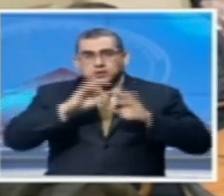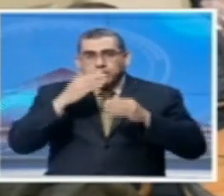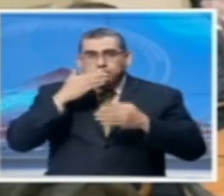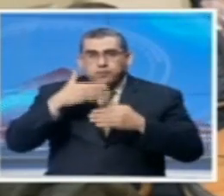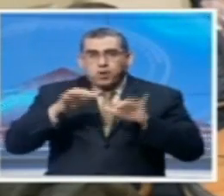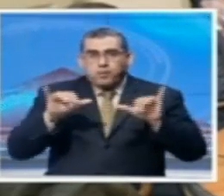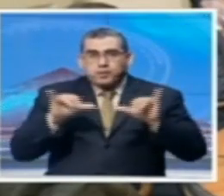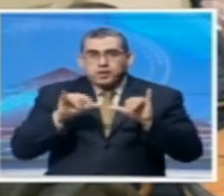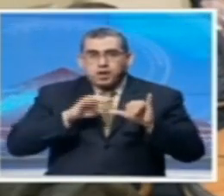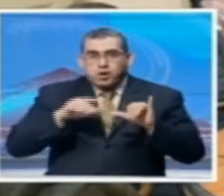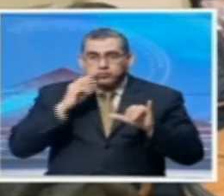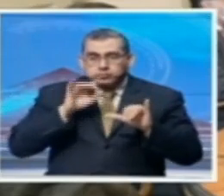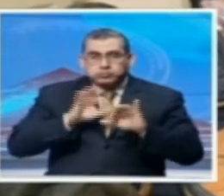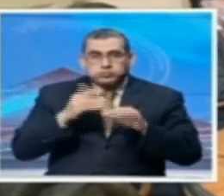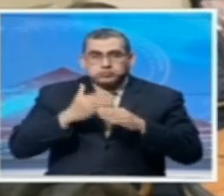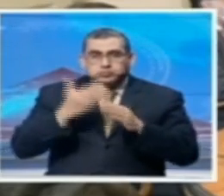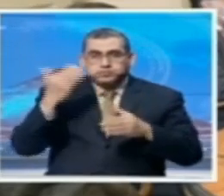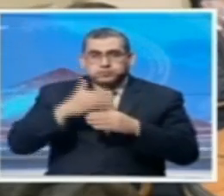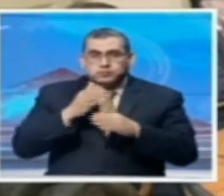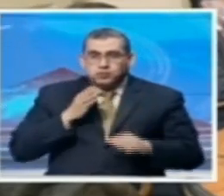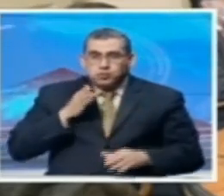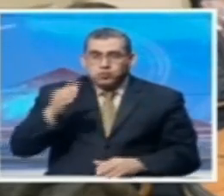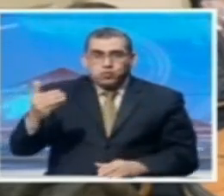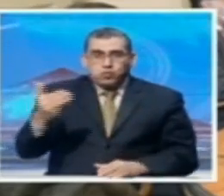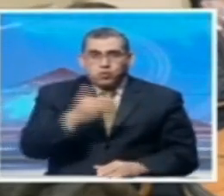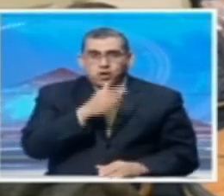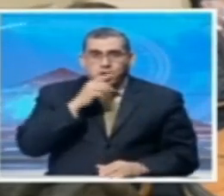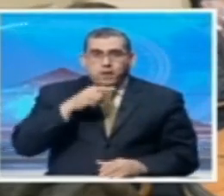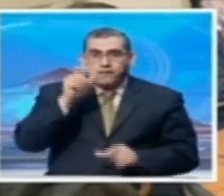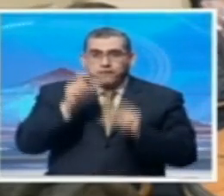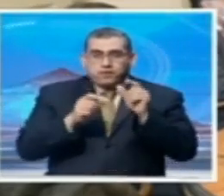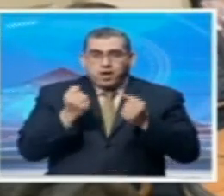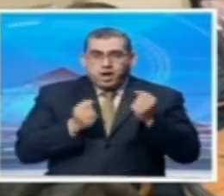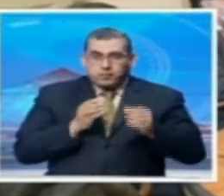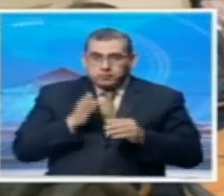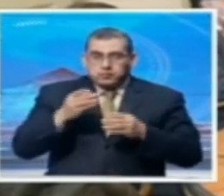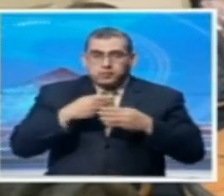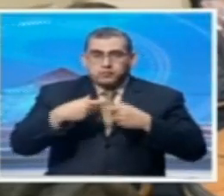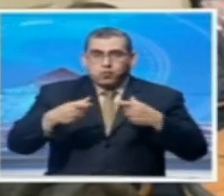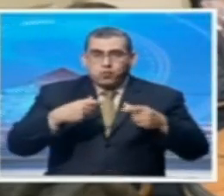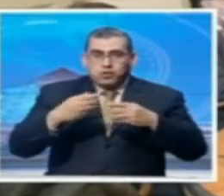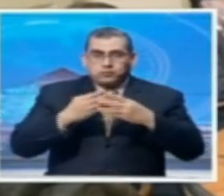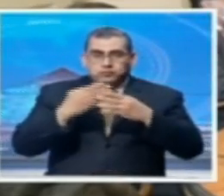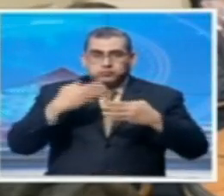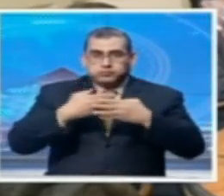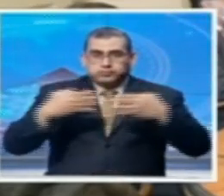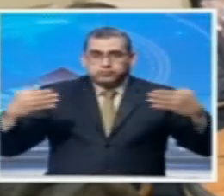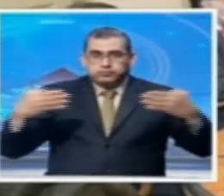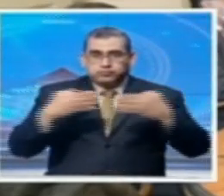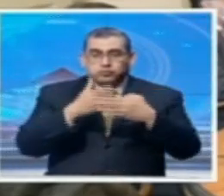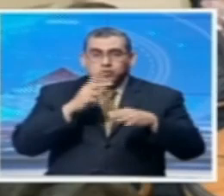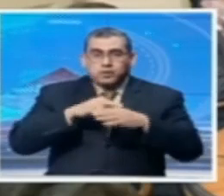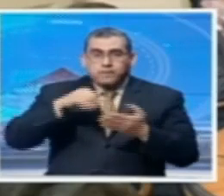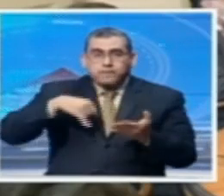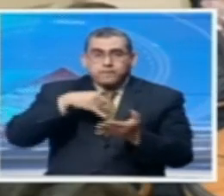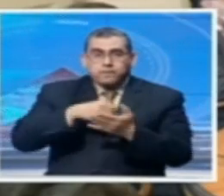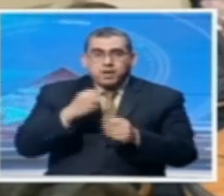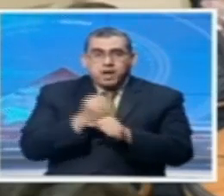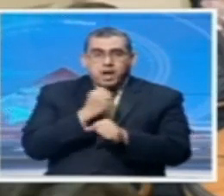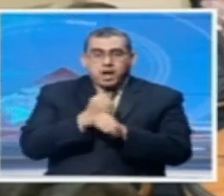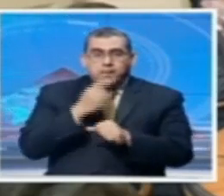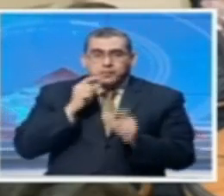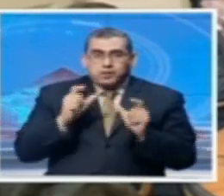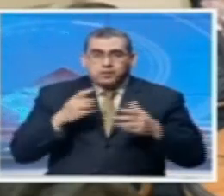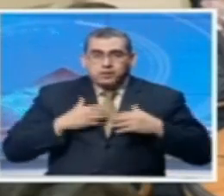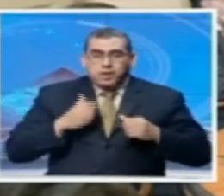والبوابات الإلكترونية للتحكم في الدخول والخروج للأفراد والمركبات، فضلا عن مراكز إدارة التشغيل